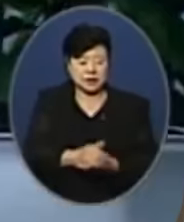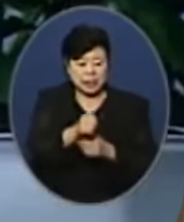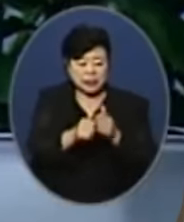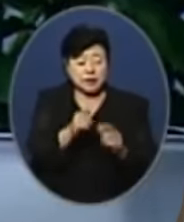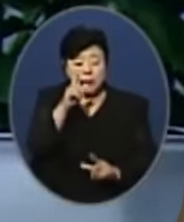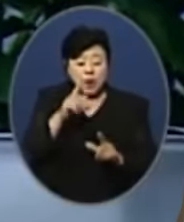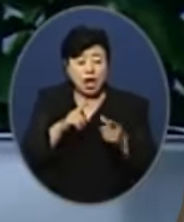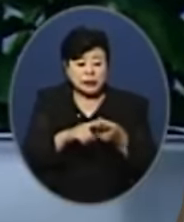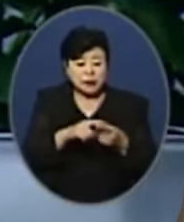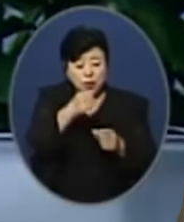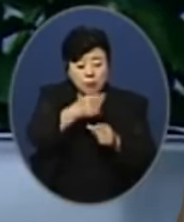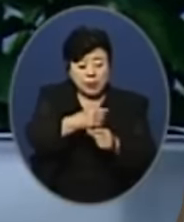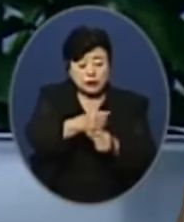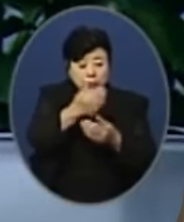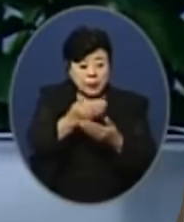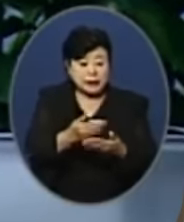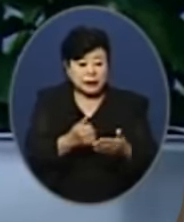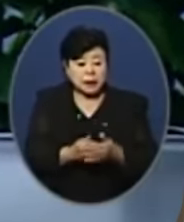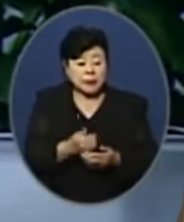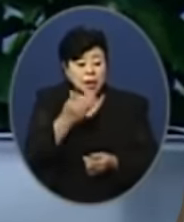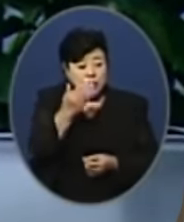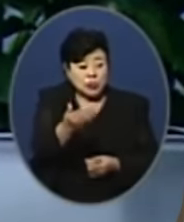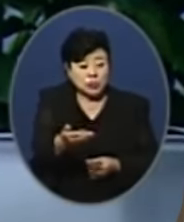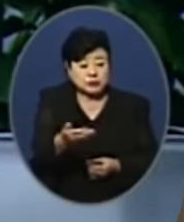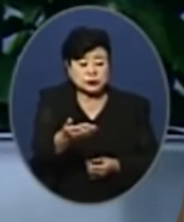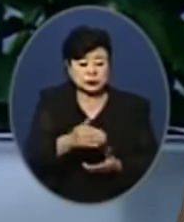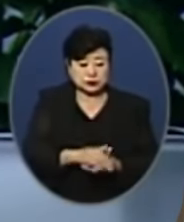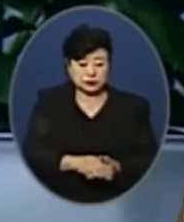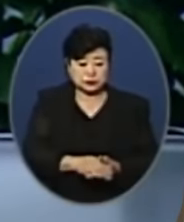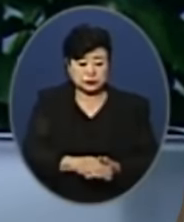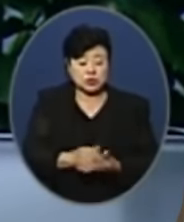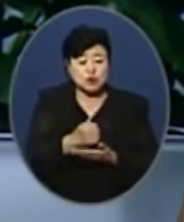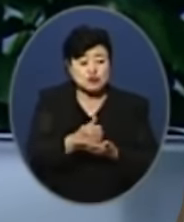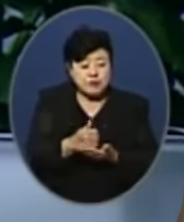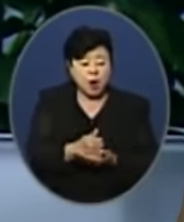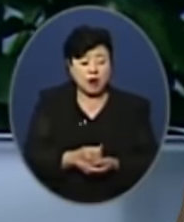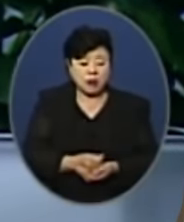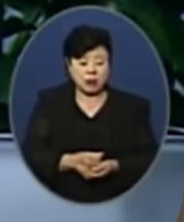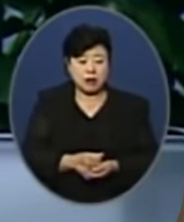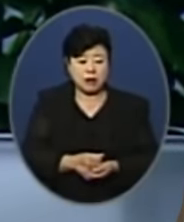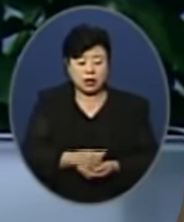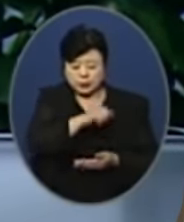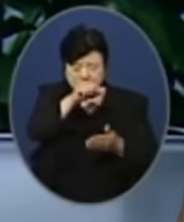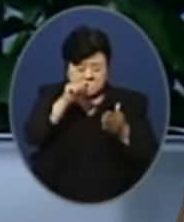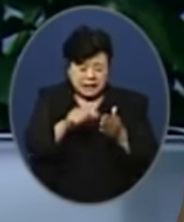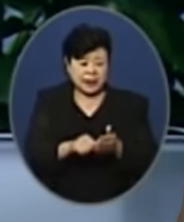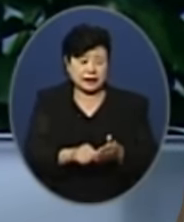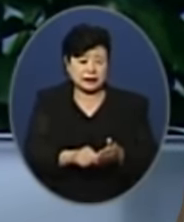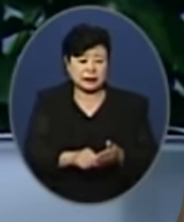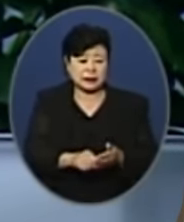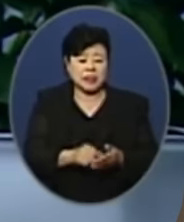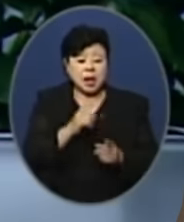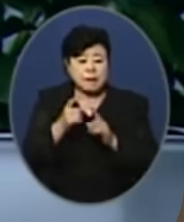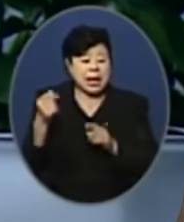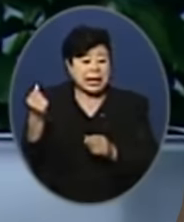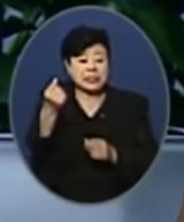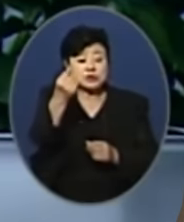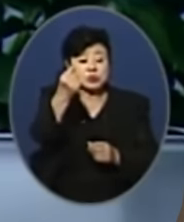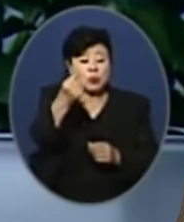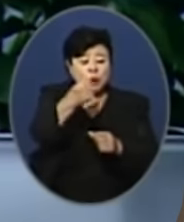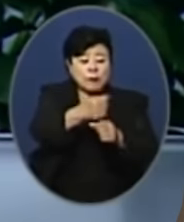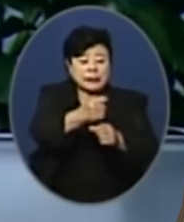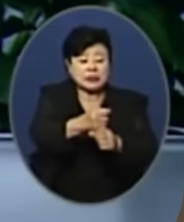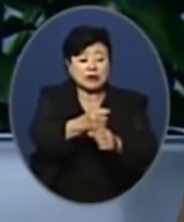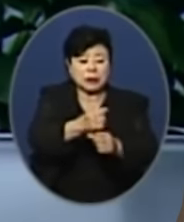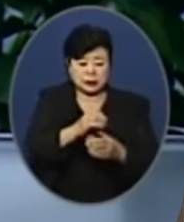하나님의 형상과 모양대로 지었기 때문에 여러분의 운명과 여러분의 인생은 여러분의 말로서